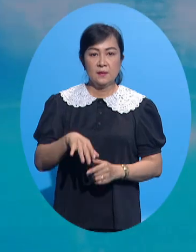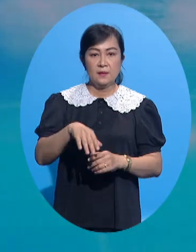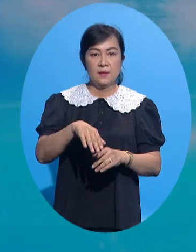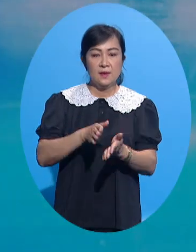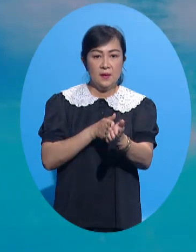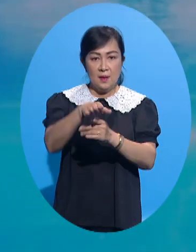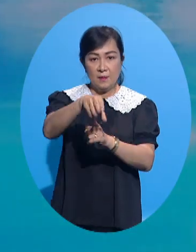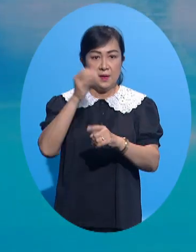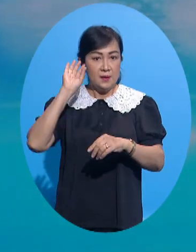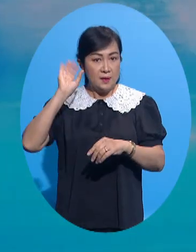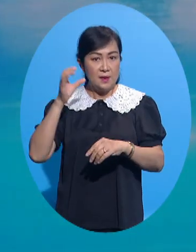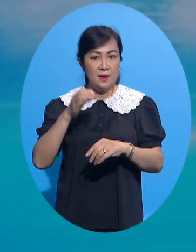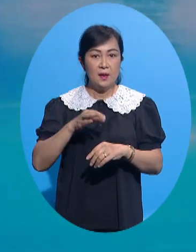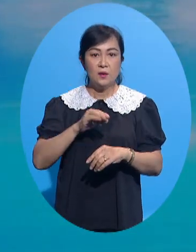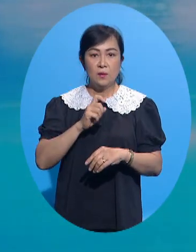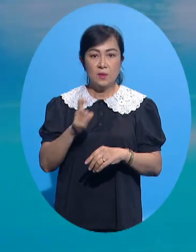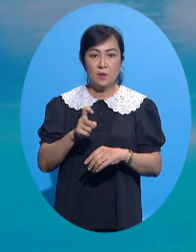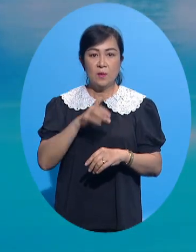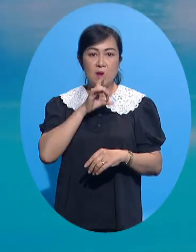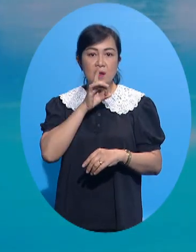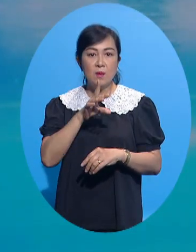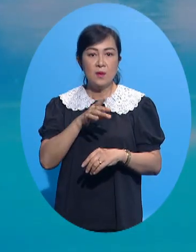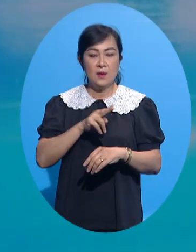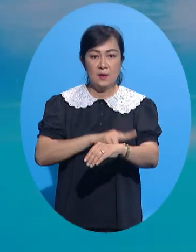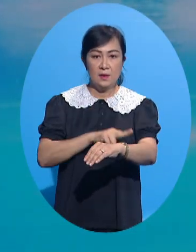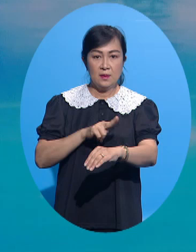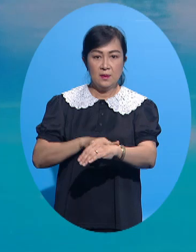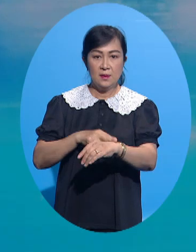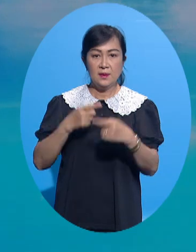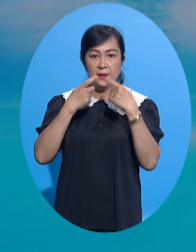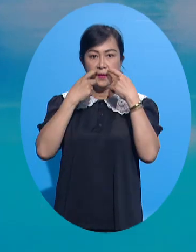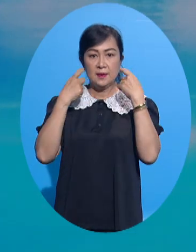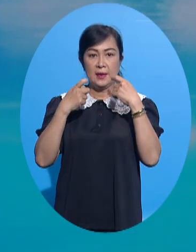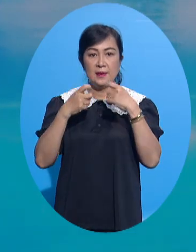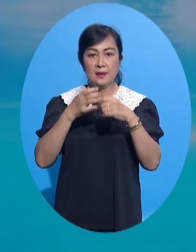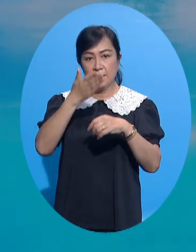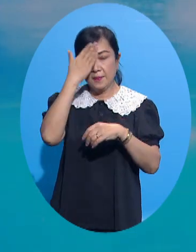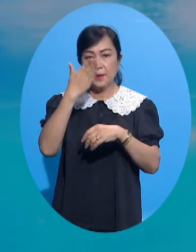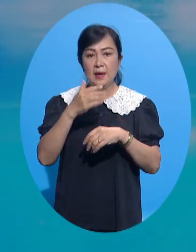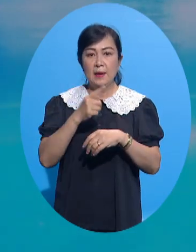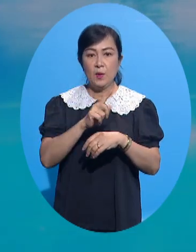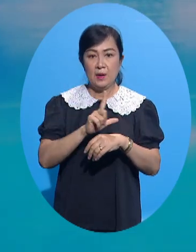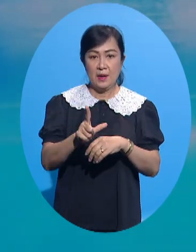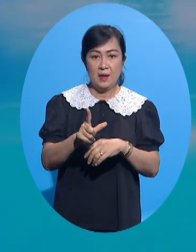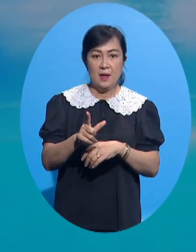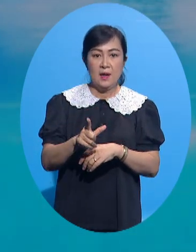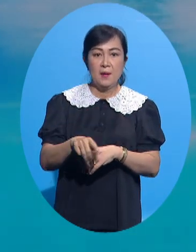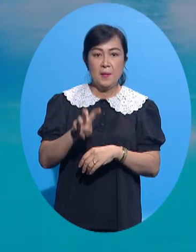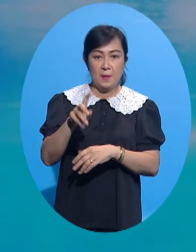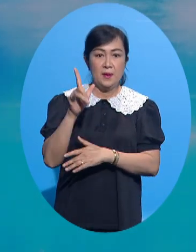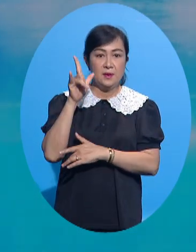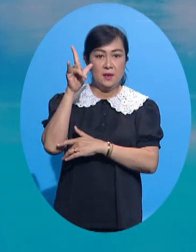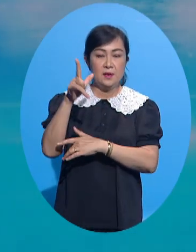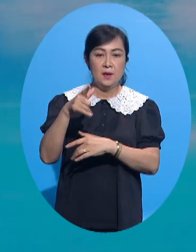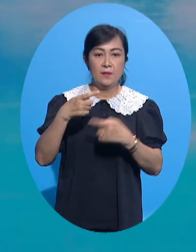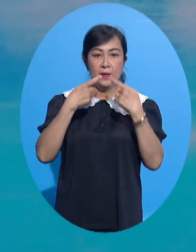Bản tin trưa tiếp tục với phần tin thế giới. Tình hình tại Trung Đông vẫn tiếp tục nóng lên. Lực lượng phòng vệ Israel IDF cho biết Hezbollah đã phóng khoảng 30